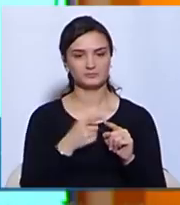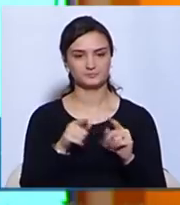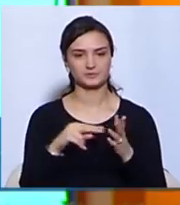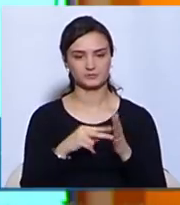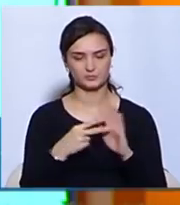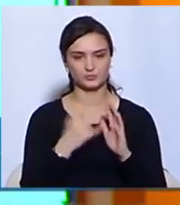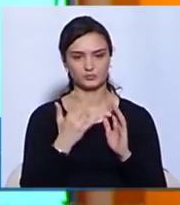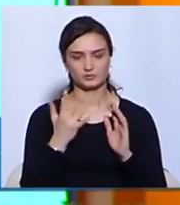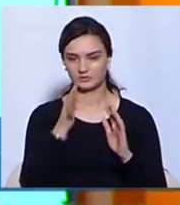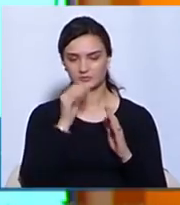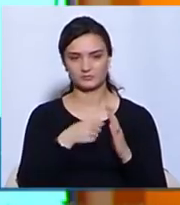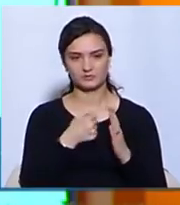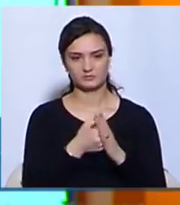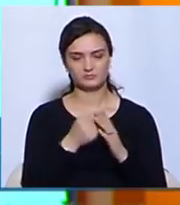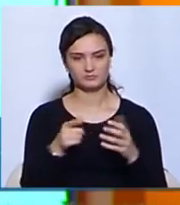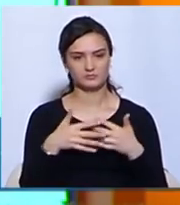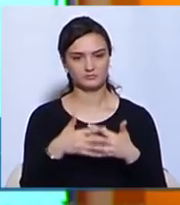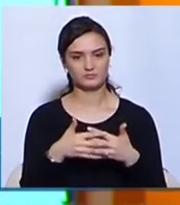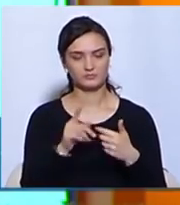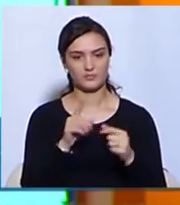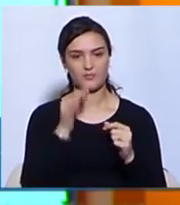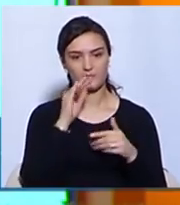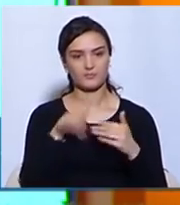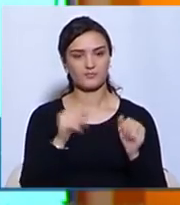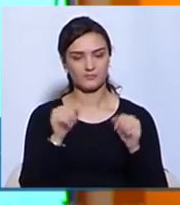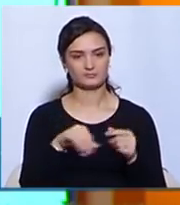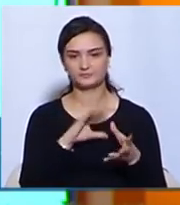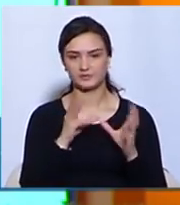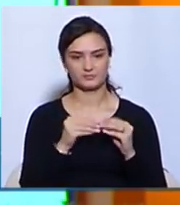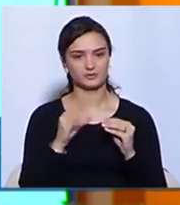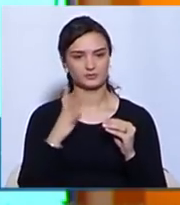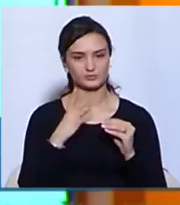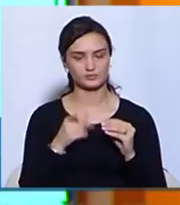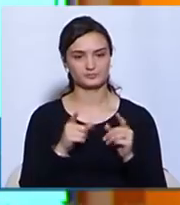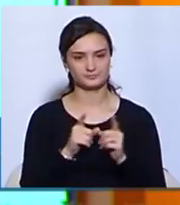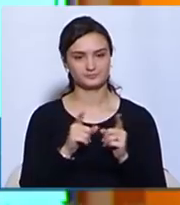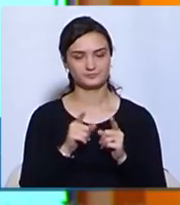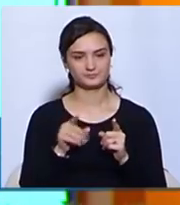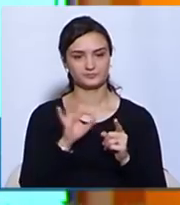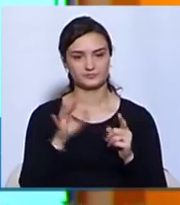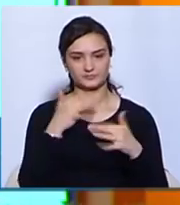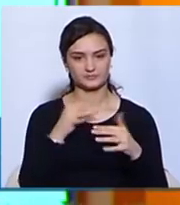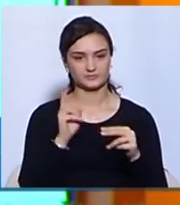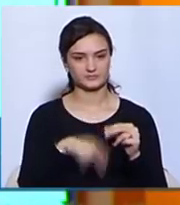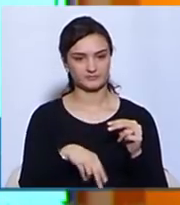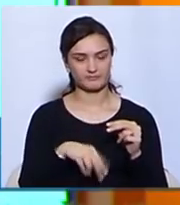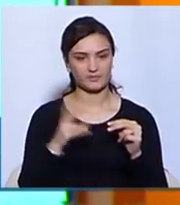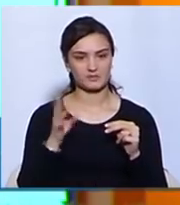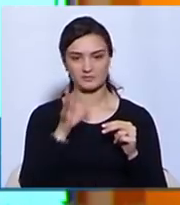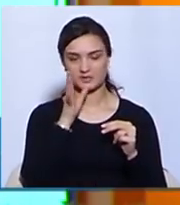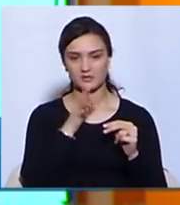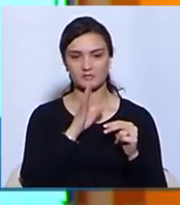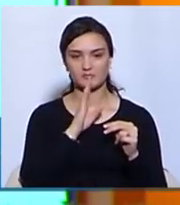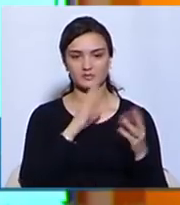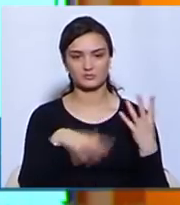გეგმა 35 წლამდე იმის გათვალისწინებით, რომ შემდეგ შეიძლება ყველაფერი მოხდეს, მათ შორის განლევასთან დაკავშირებით. თუმცა